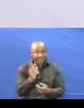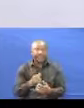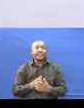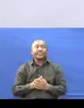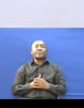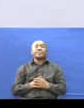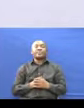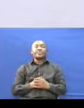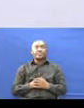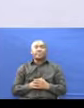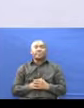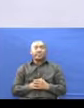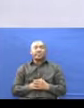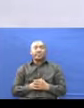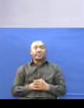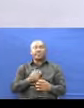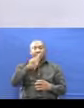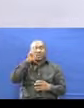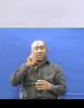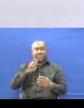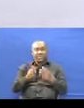Zoezi letu, maswali yetu